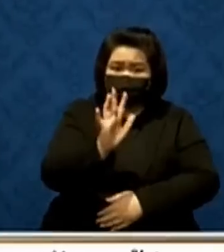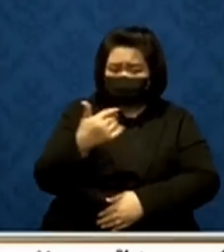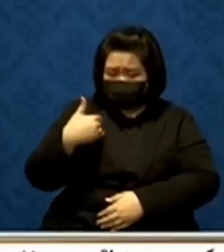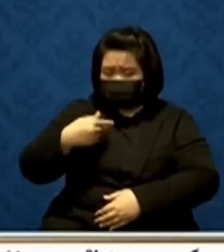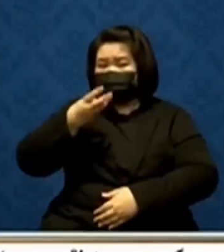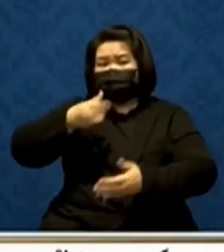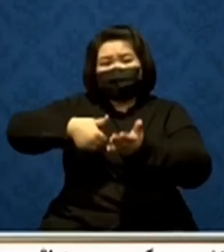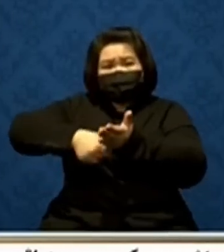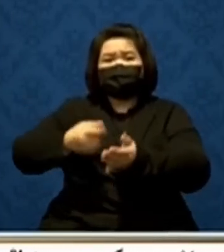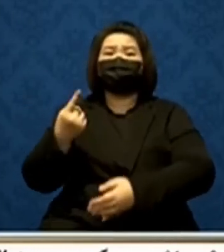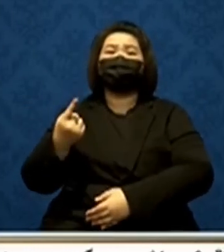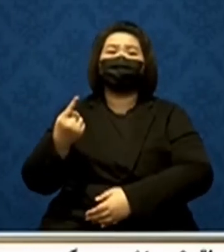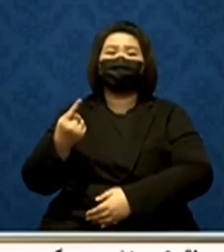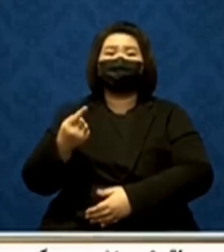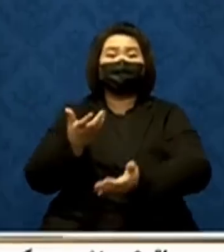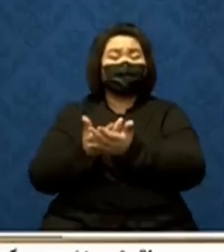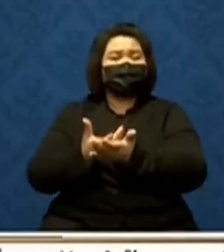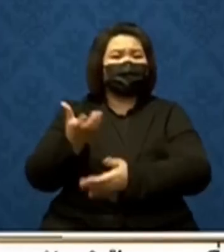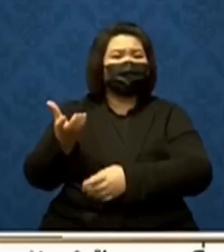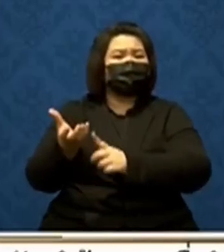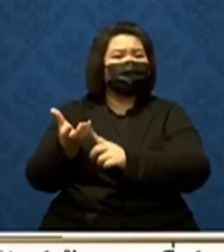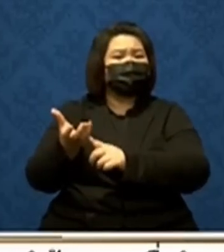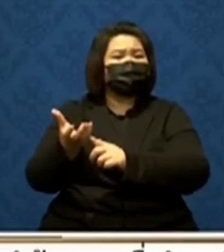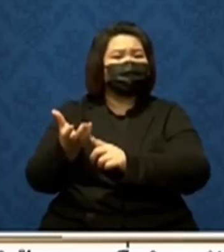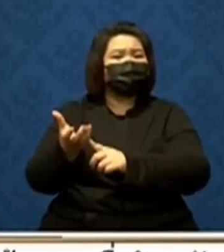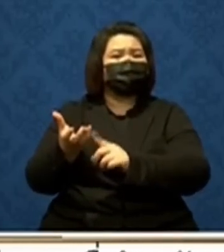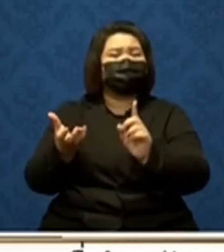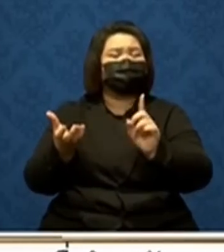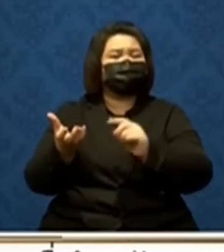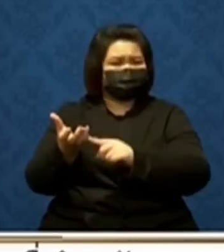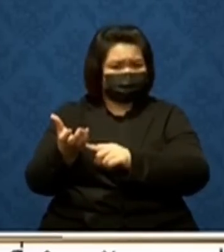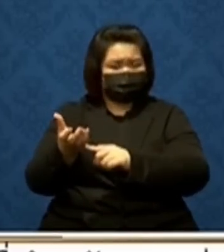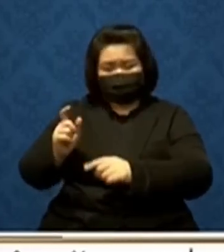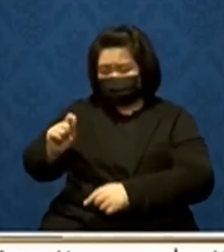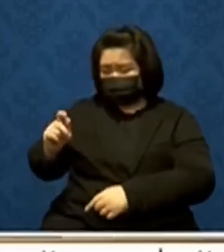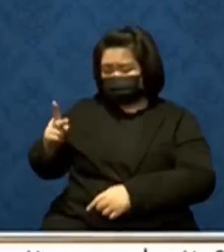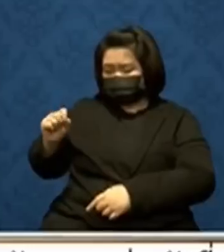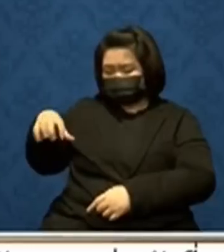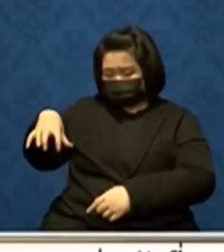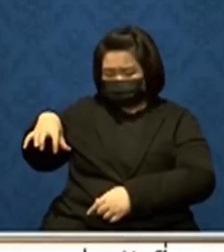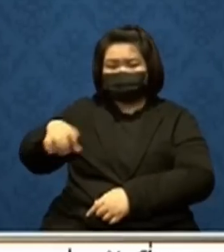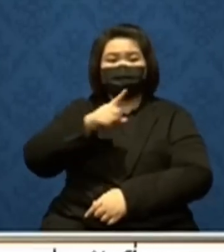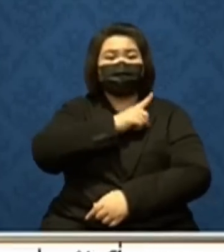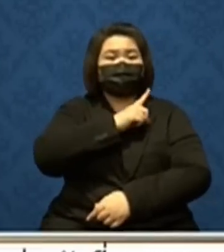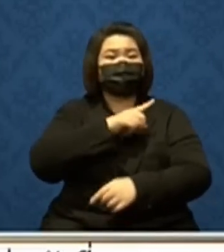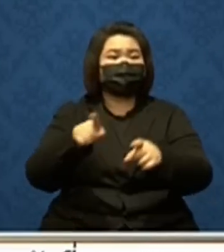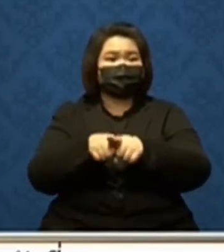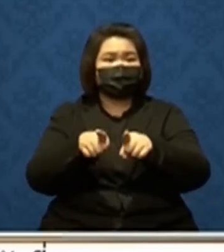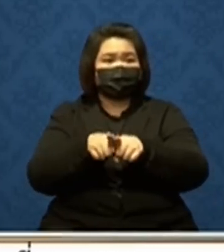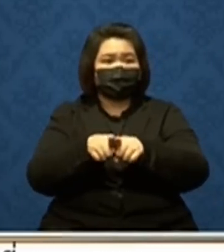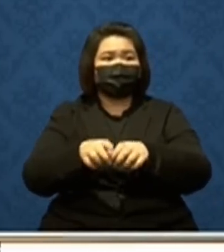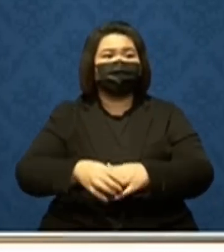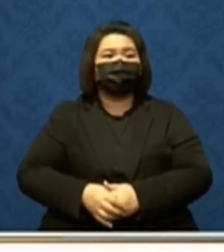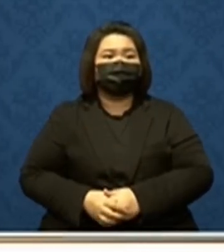จำนำข้าวอีกเงินก้อนนี้จึงเป็นสิ่งที่อ.ก.ค.ศ.ก็เป็นภาระกิจต้องติดตาม